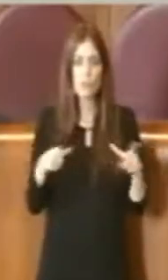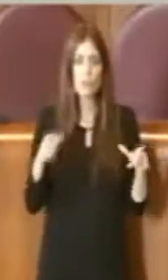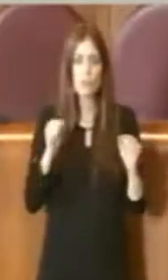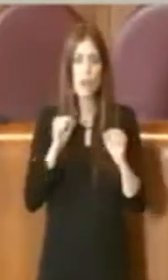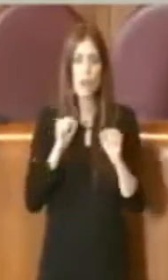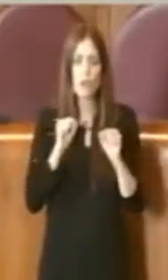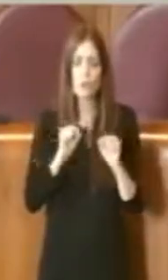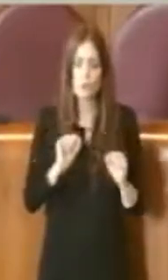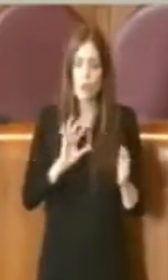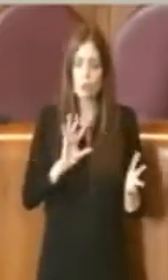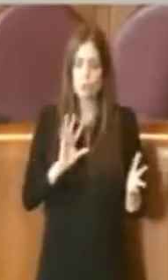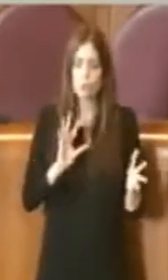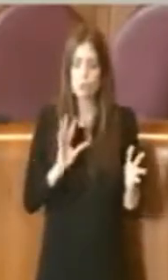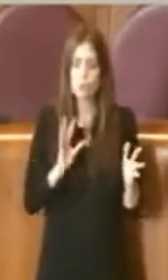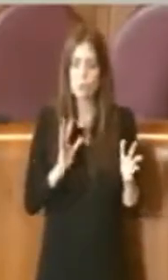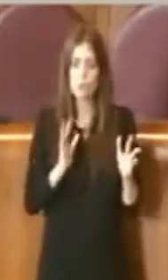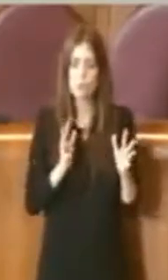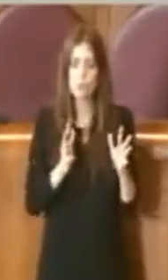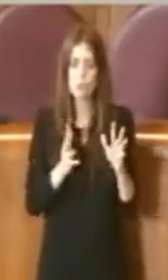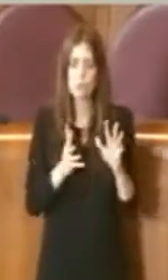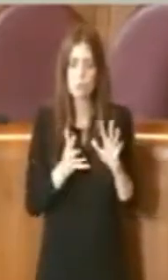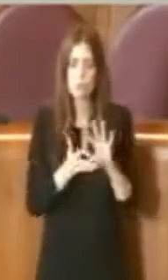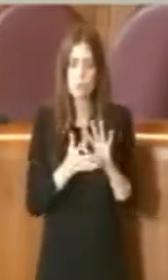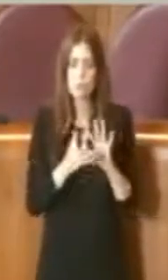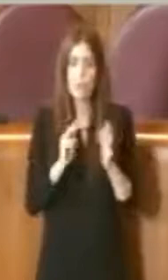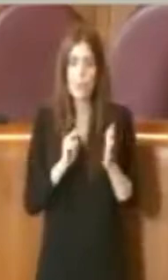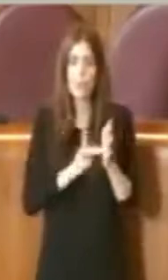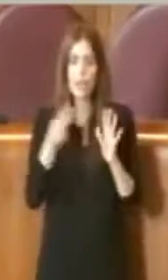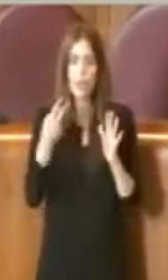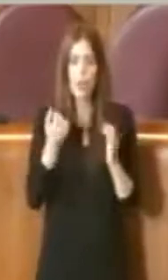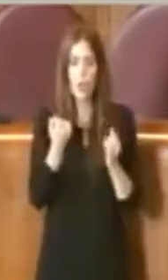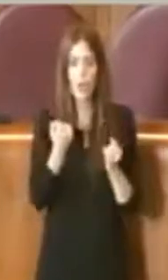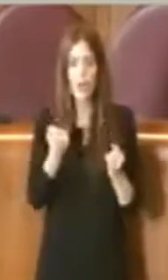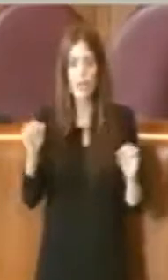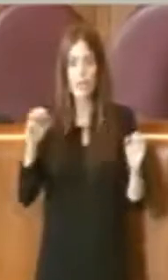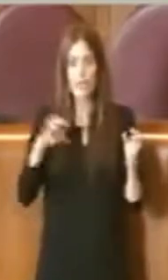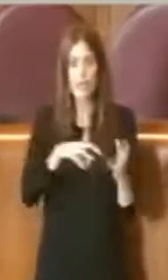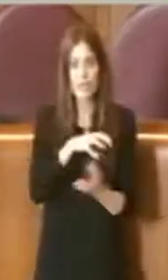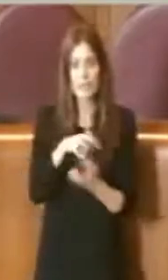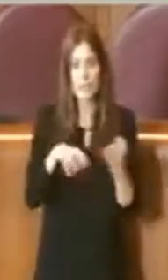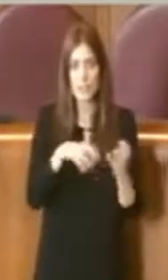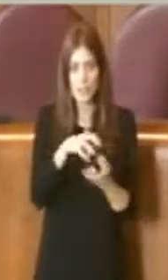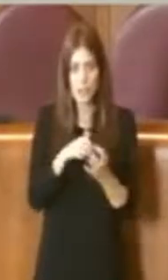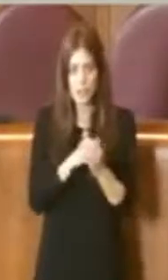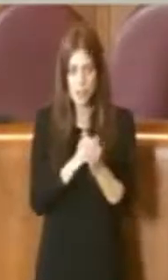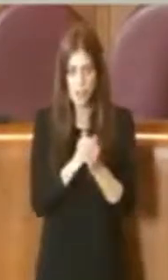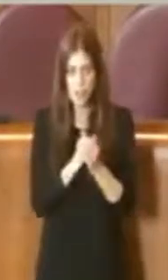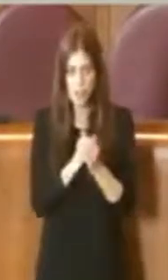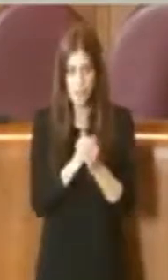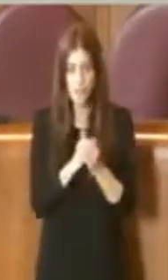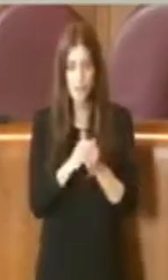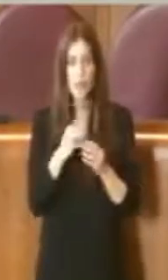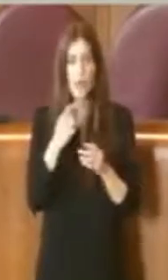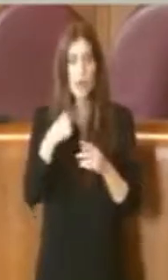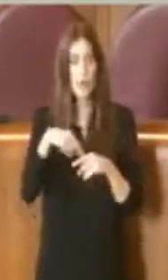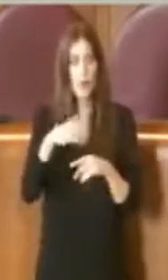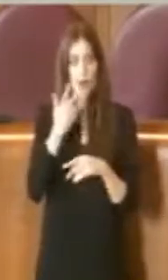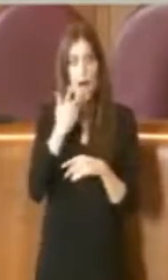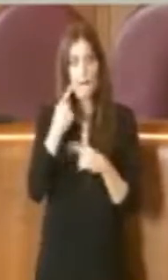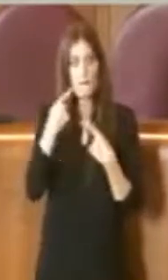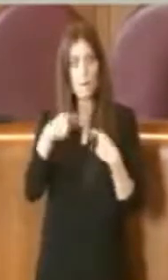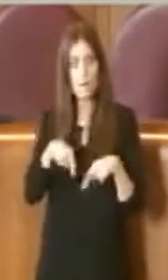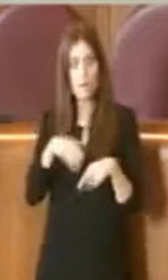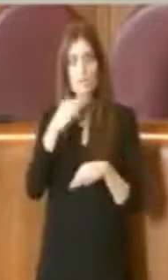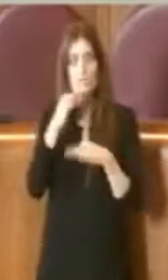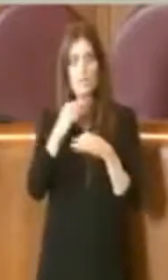eventualmente trasformarsi in tecnocrazie locali. Secondo Baraccanna, se vogliamo una vera democrazia, pertanto dobbiamo volere anche un